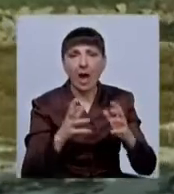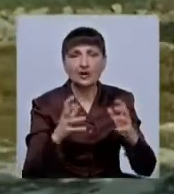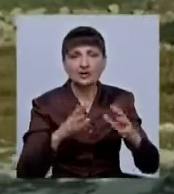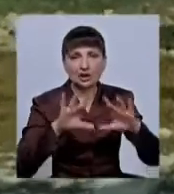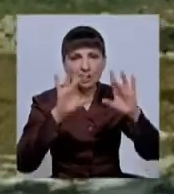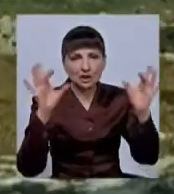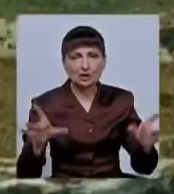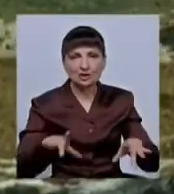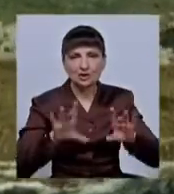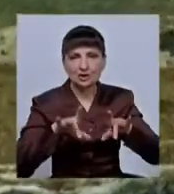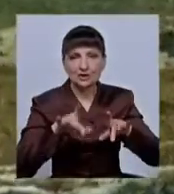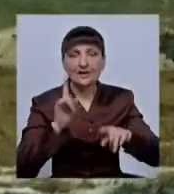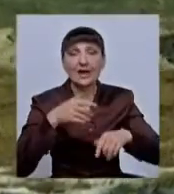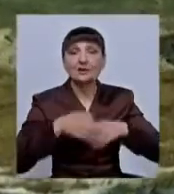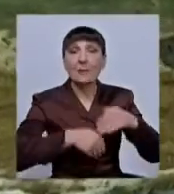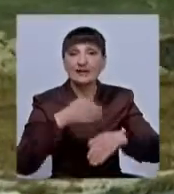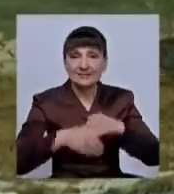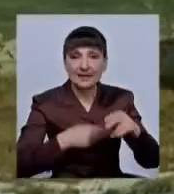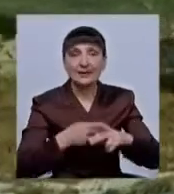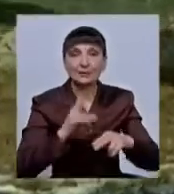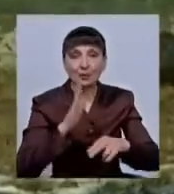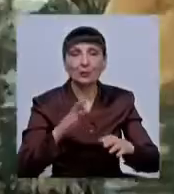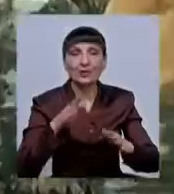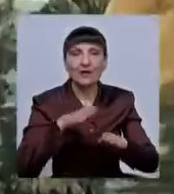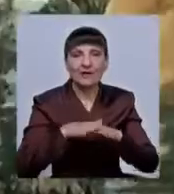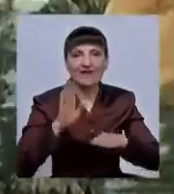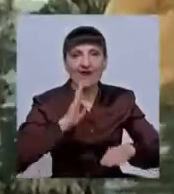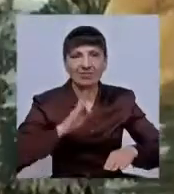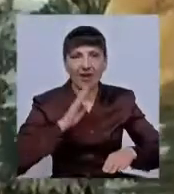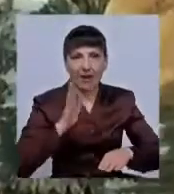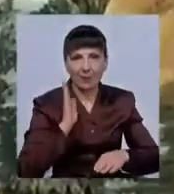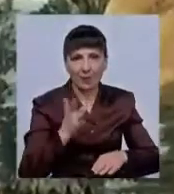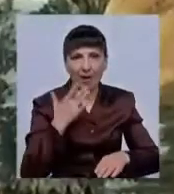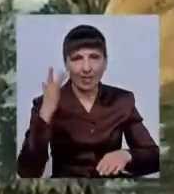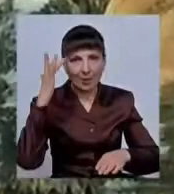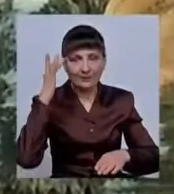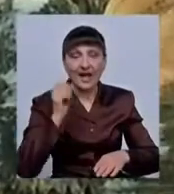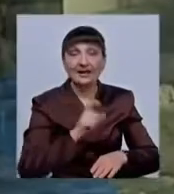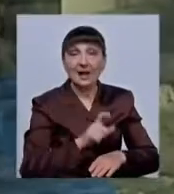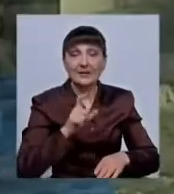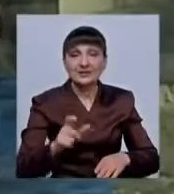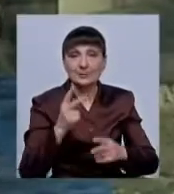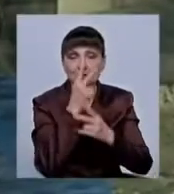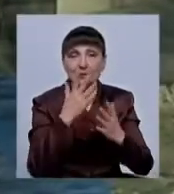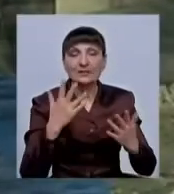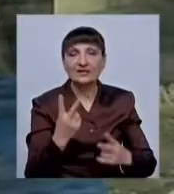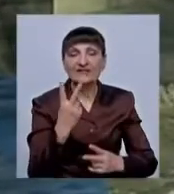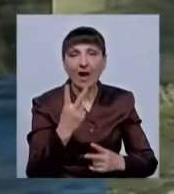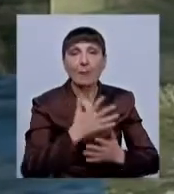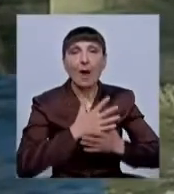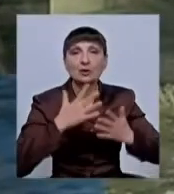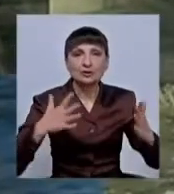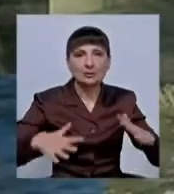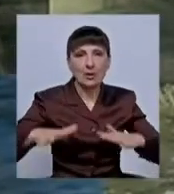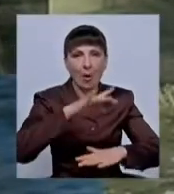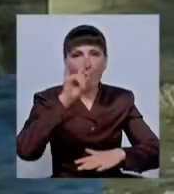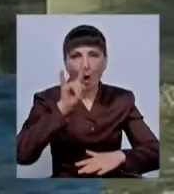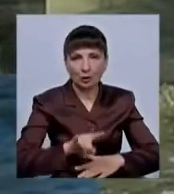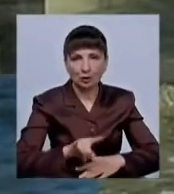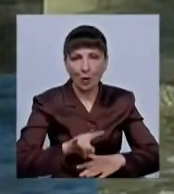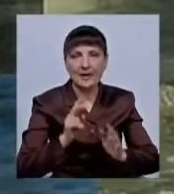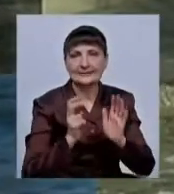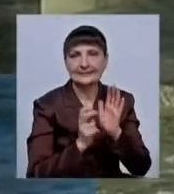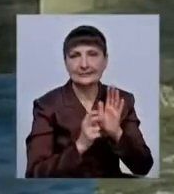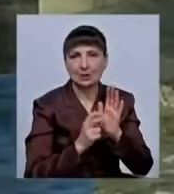для игр, а также бассейн, который будет наполняться летом. Для посетителей предусмотрены два больших смотровых окна из